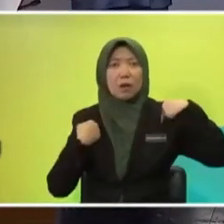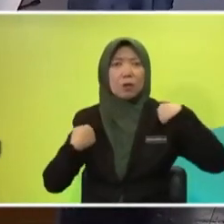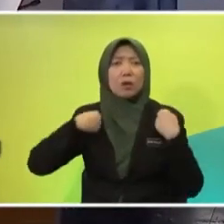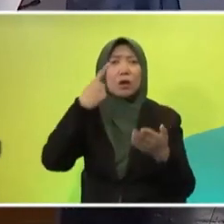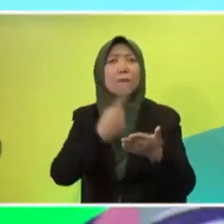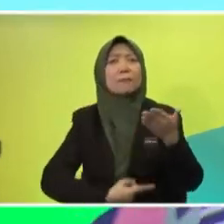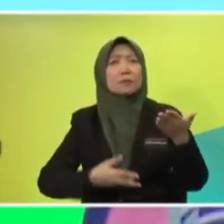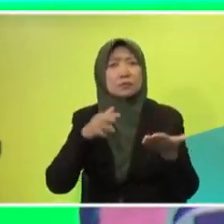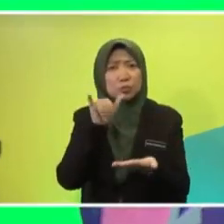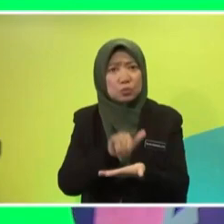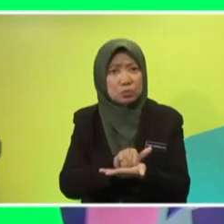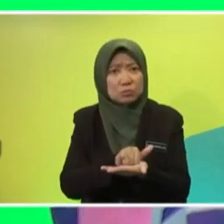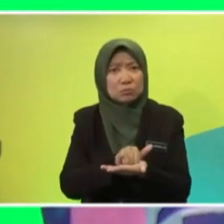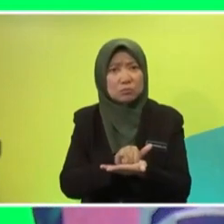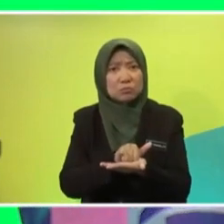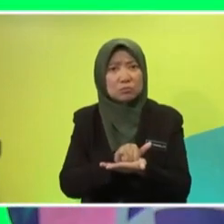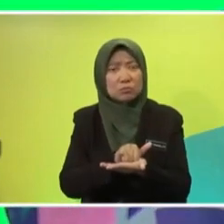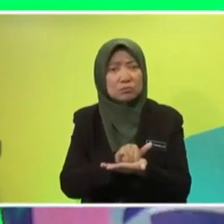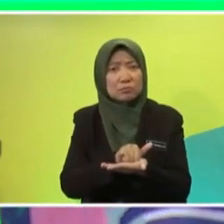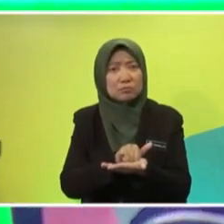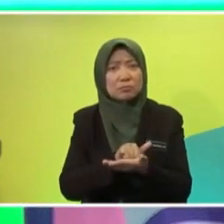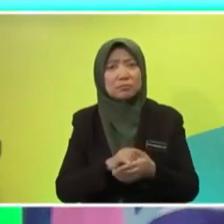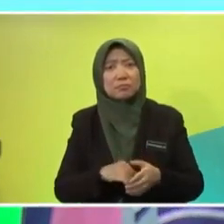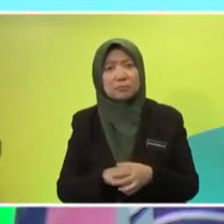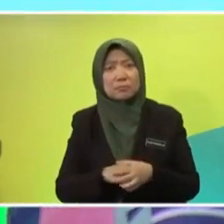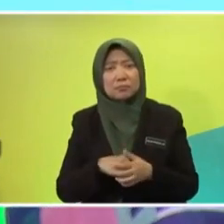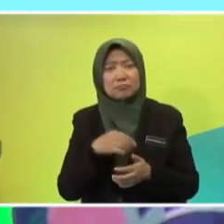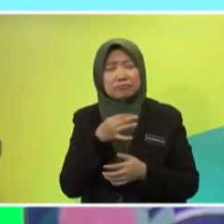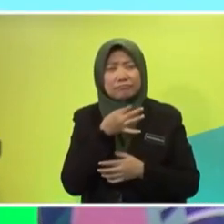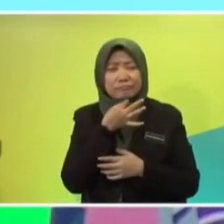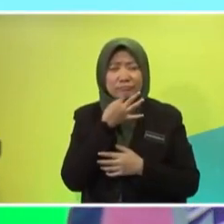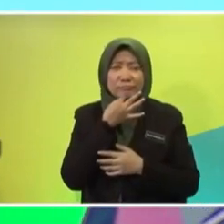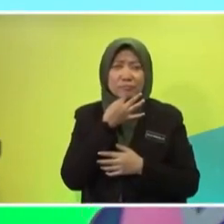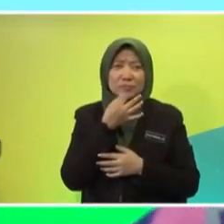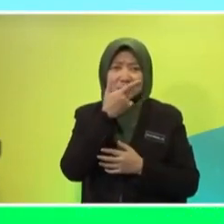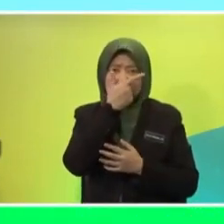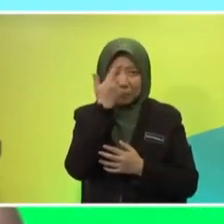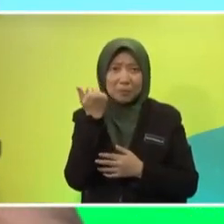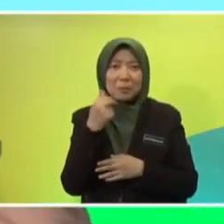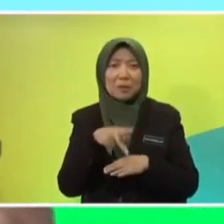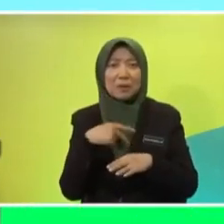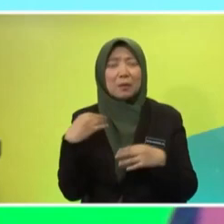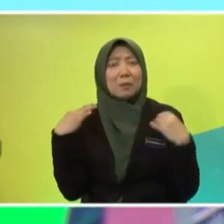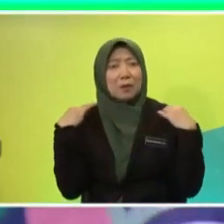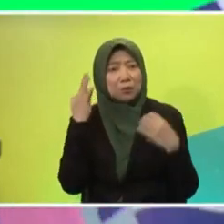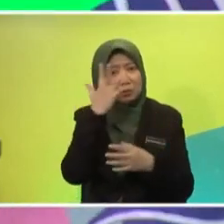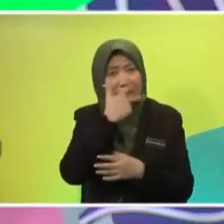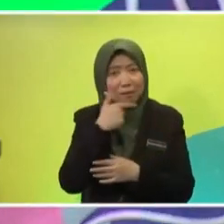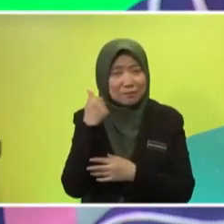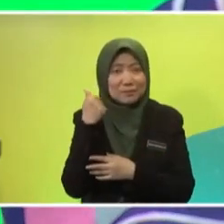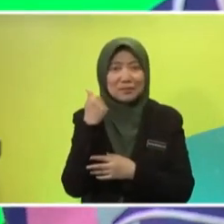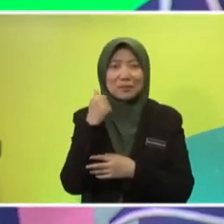Rina? Agak keliru, cikgu, sebab haiwan ni dia pakai gaun yang sangat cantik. Comel kan?